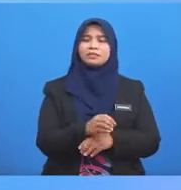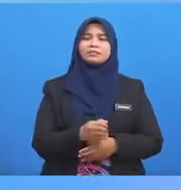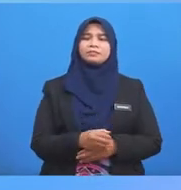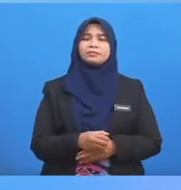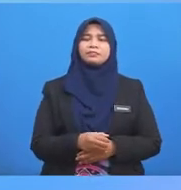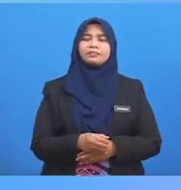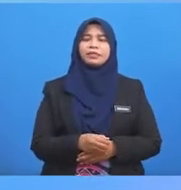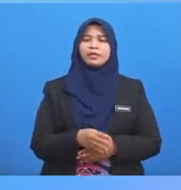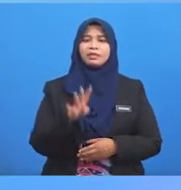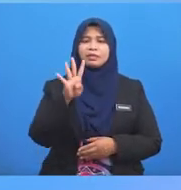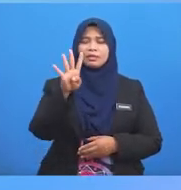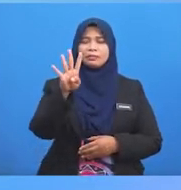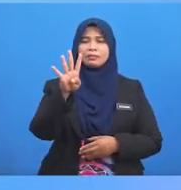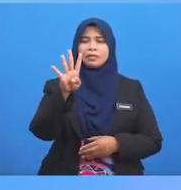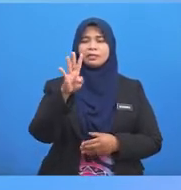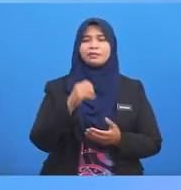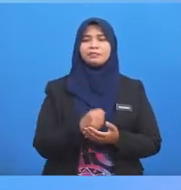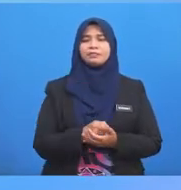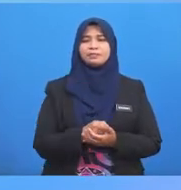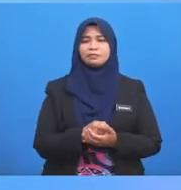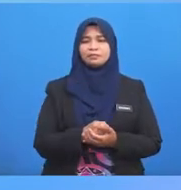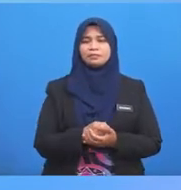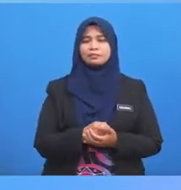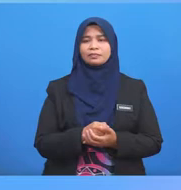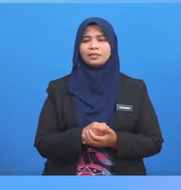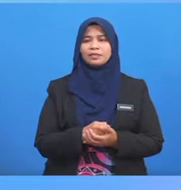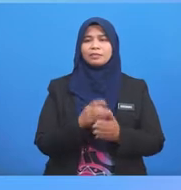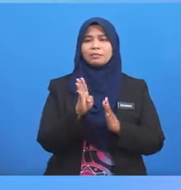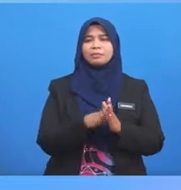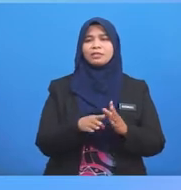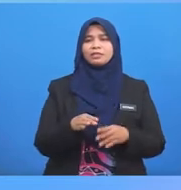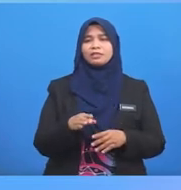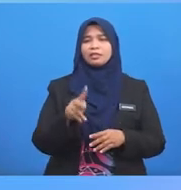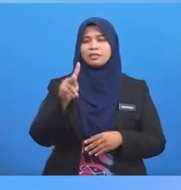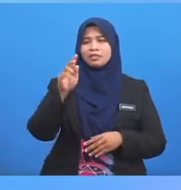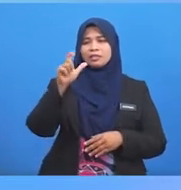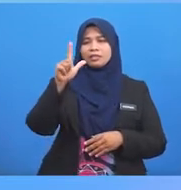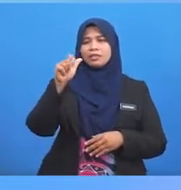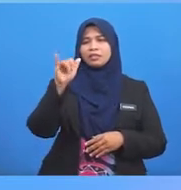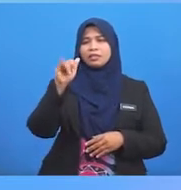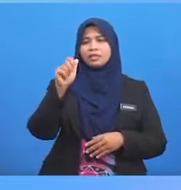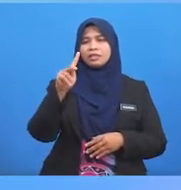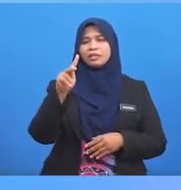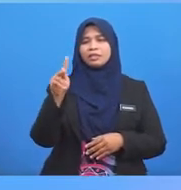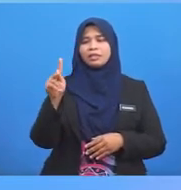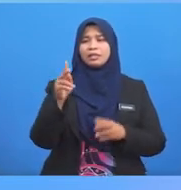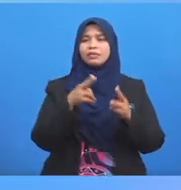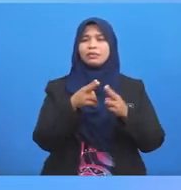ar-Rahnu. Manakala, syarat yang keempat ialah berkelayakan menguruskan